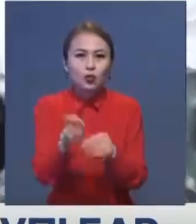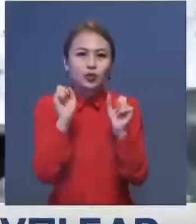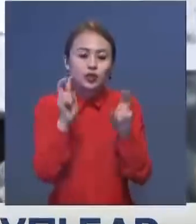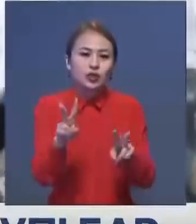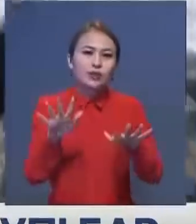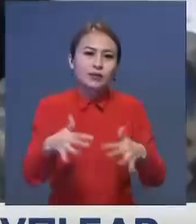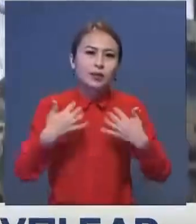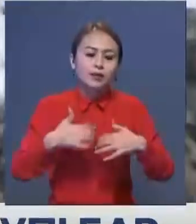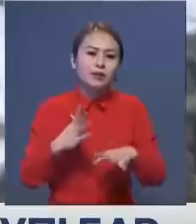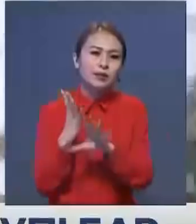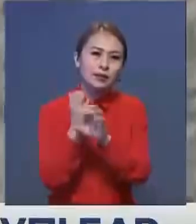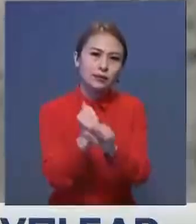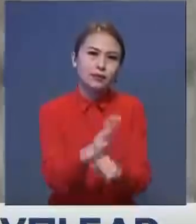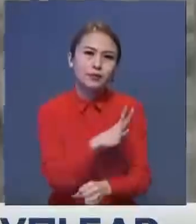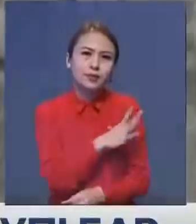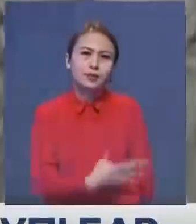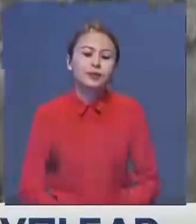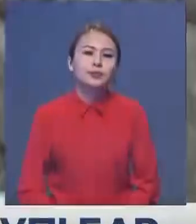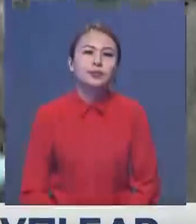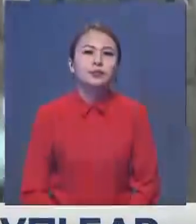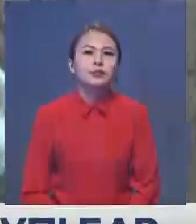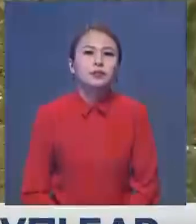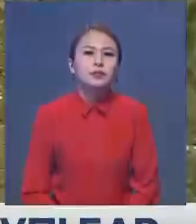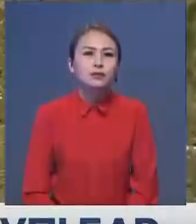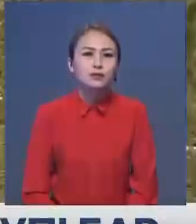асырып, қауіпті жерлер санын азайтты.